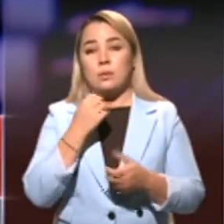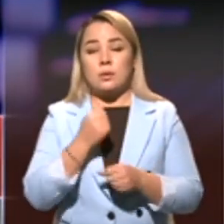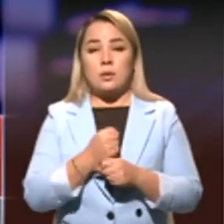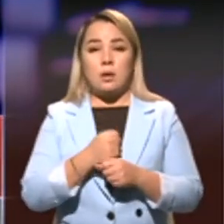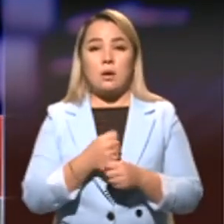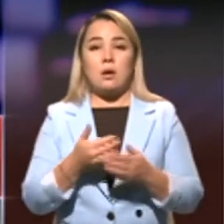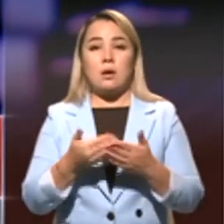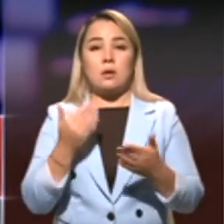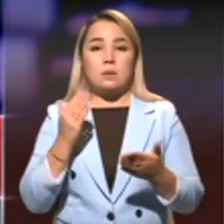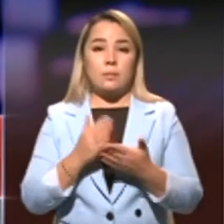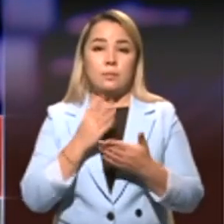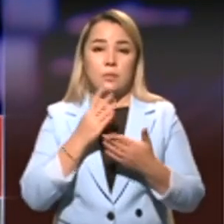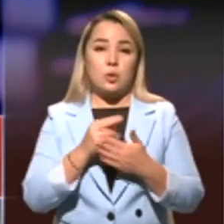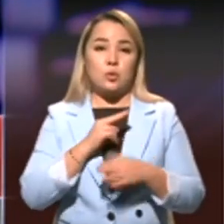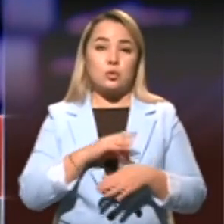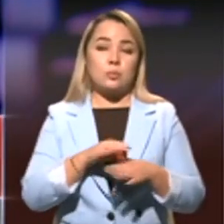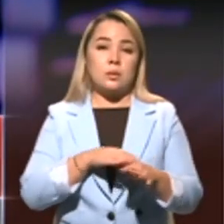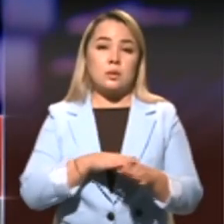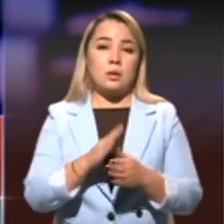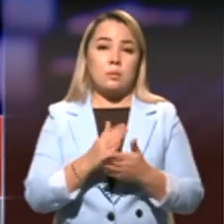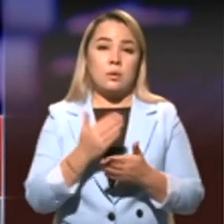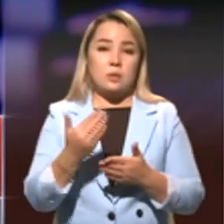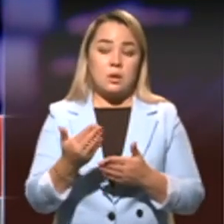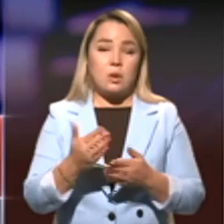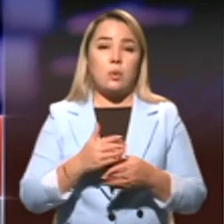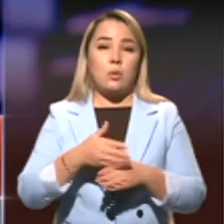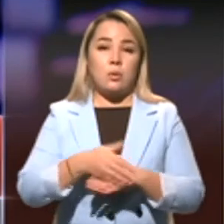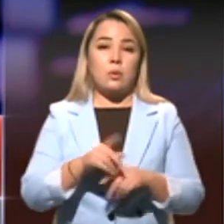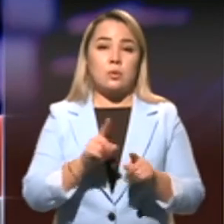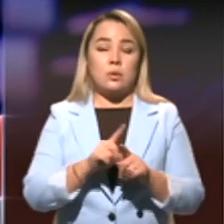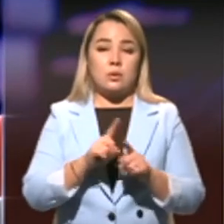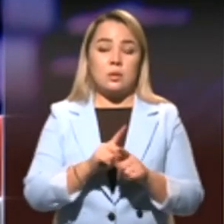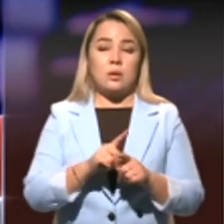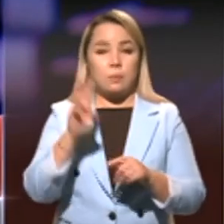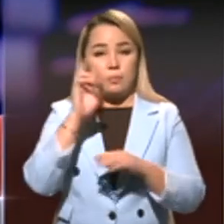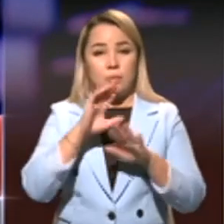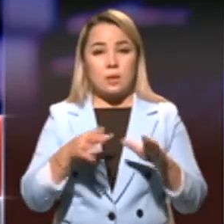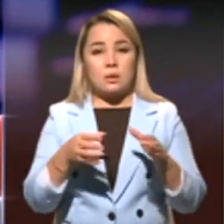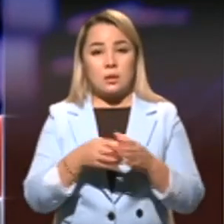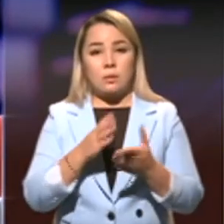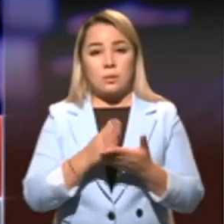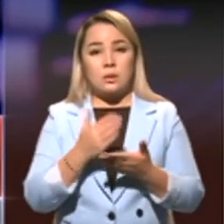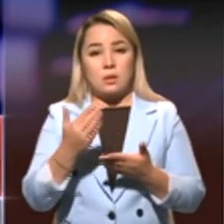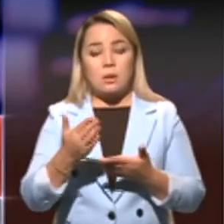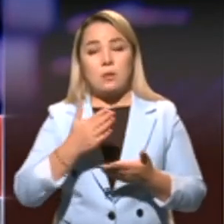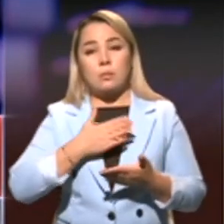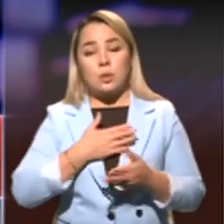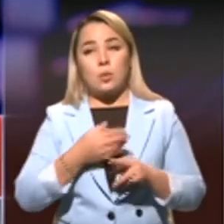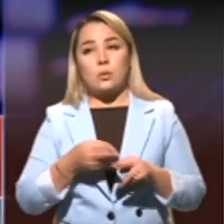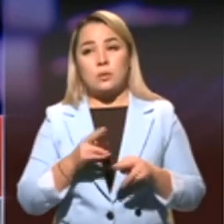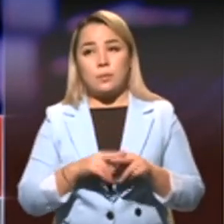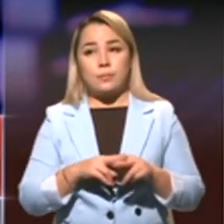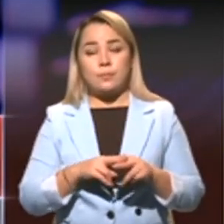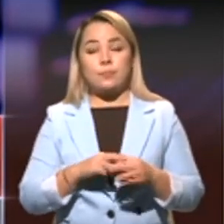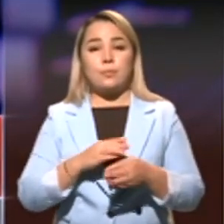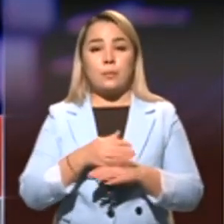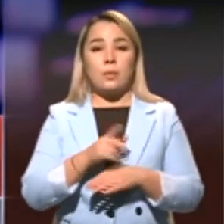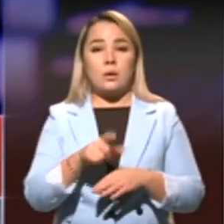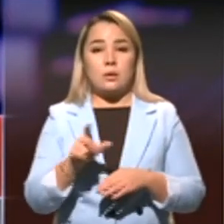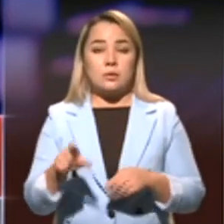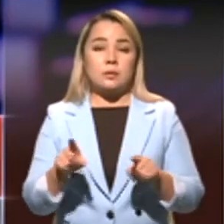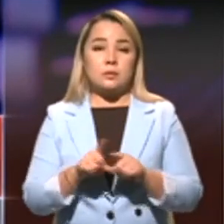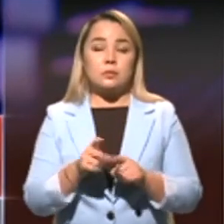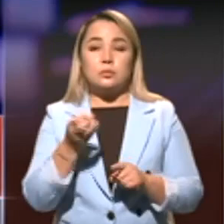алдын ала қаншама жұмыстар атқарылды, келген қонақты біз қонақжай мемлекетпіз, Оны біздің жаңағы келген